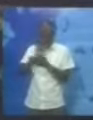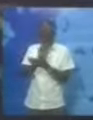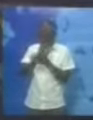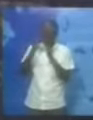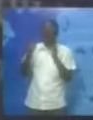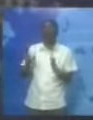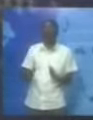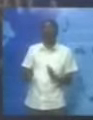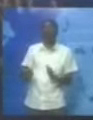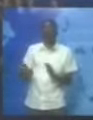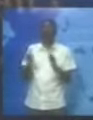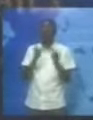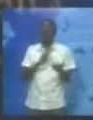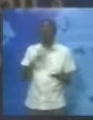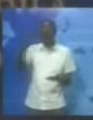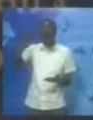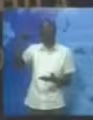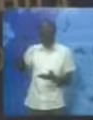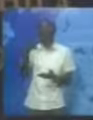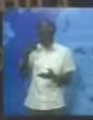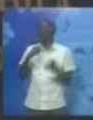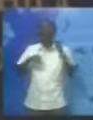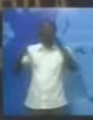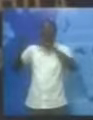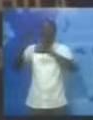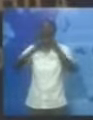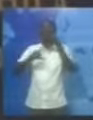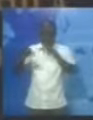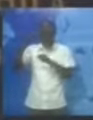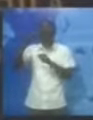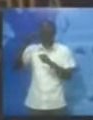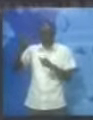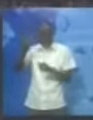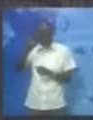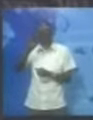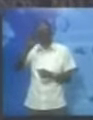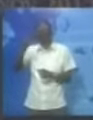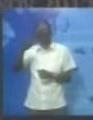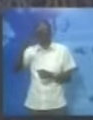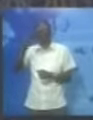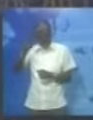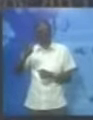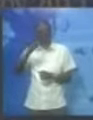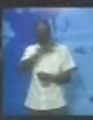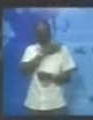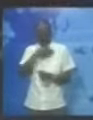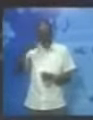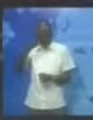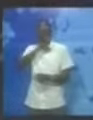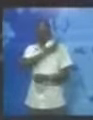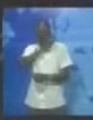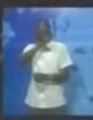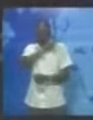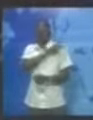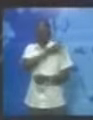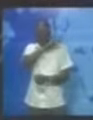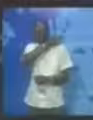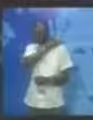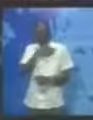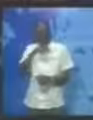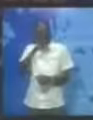Dieudonné Kabongo Bachila, comédien de la République démocratique du Congo. Burema Nikema et Kuka Aimé